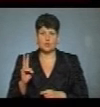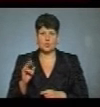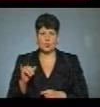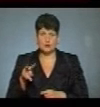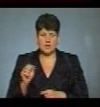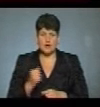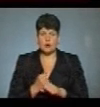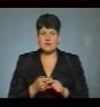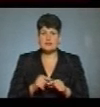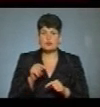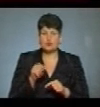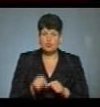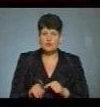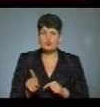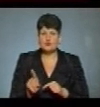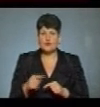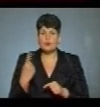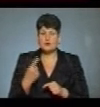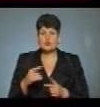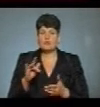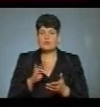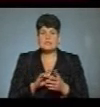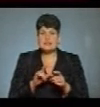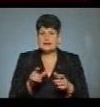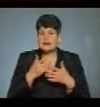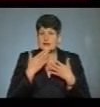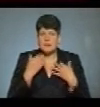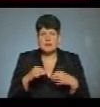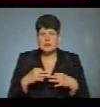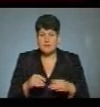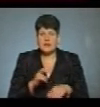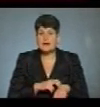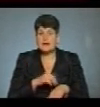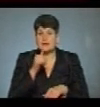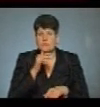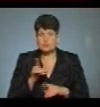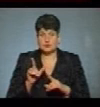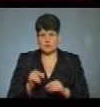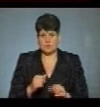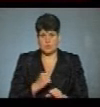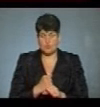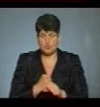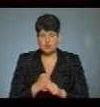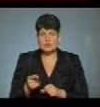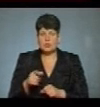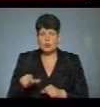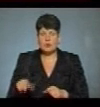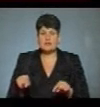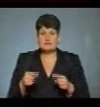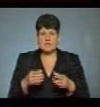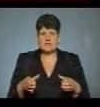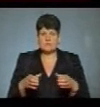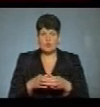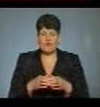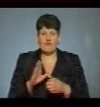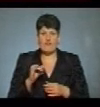тому, що в обласному центрі не їздить громадський транспорт і лікарі не можуть добратися на роботу. Тернополяни створили спільноту у